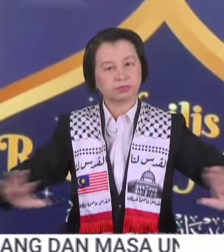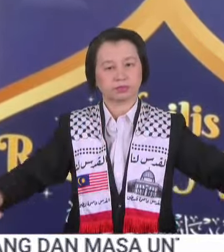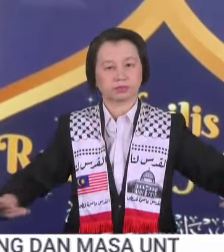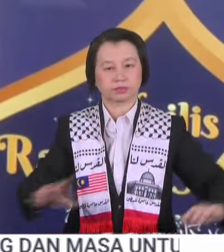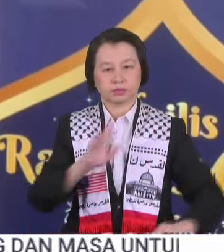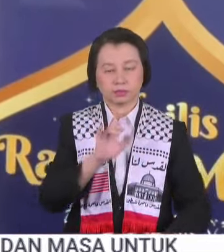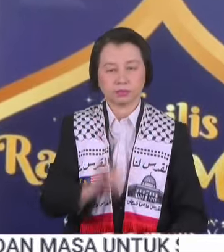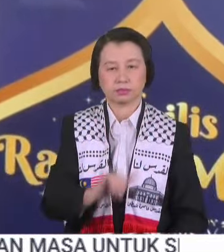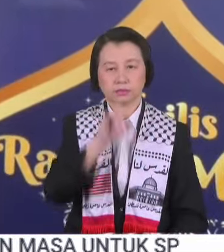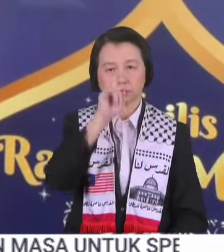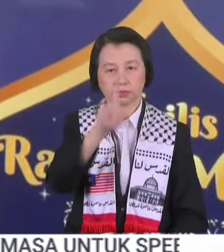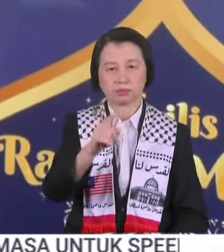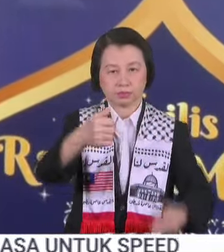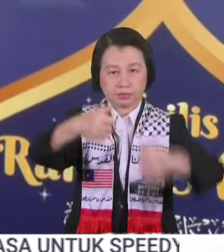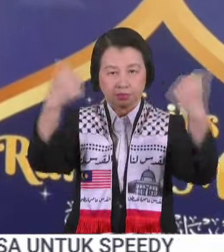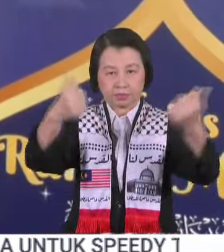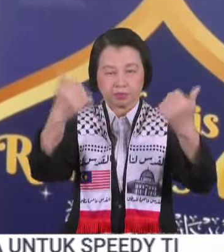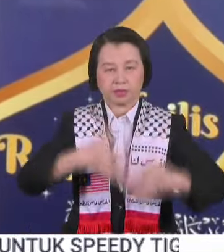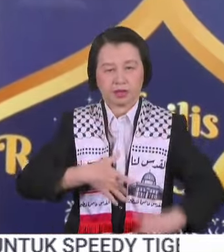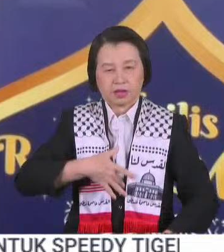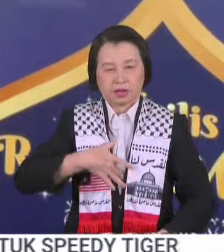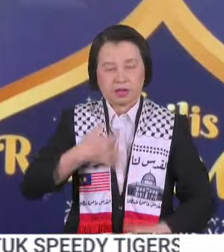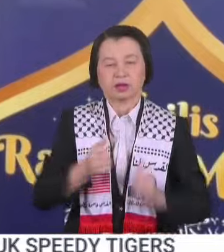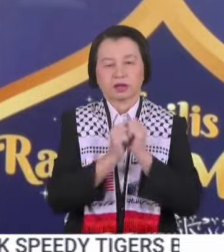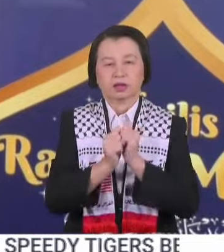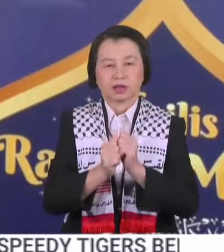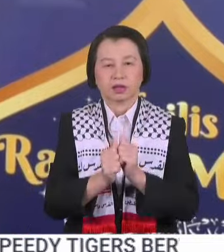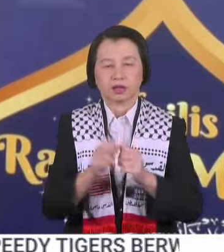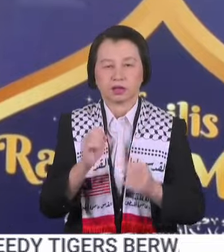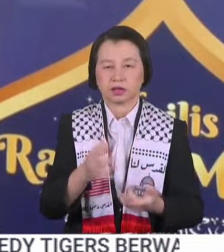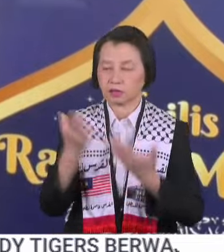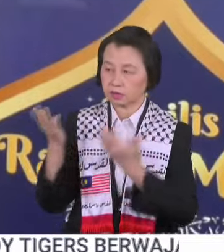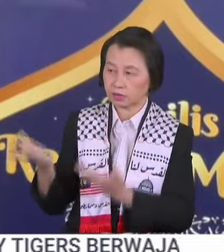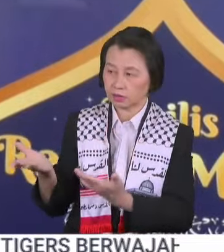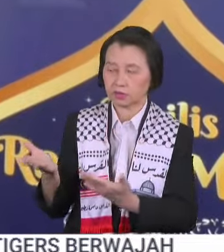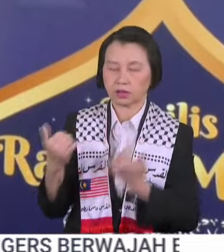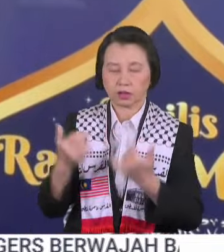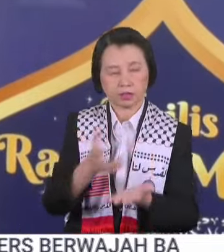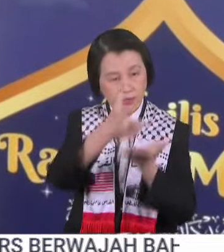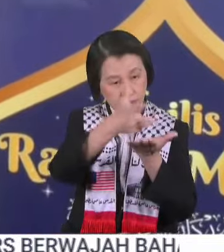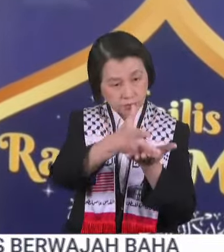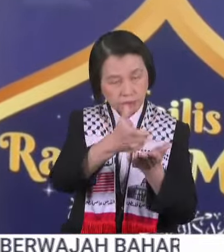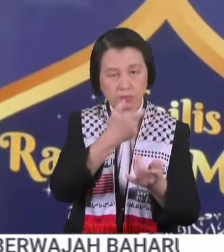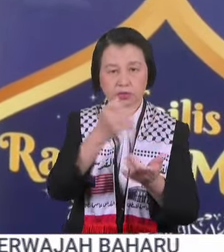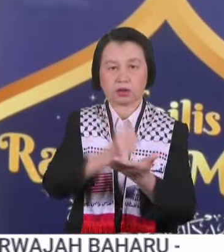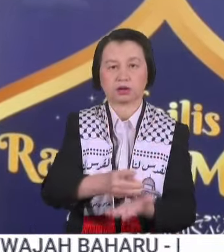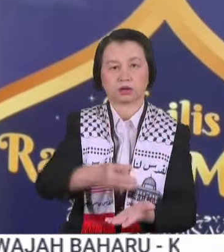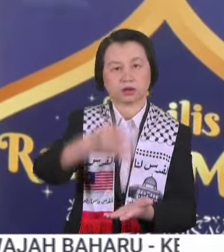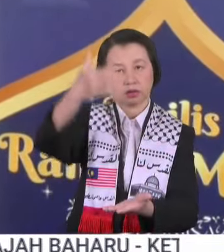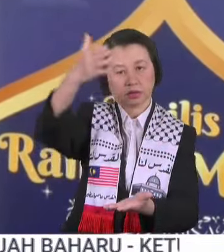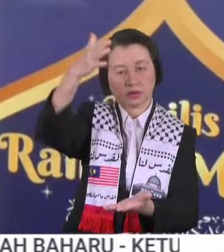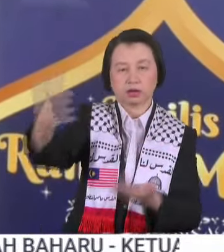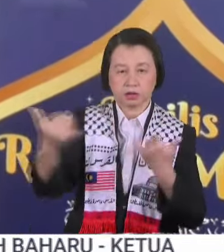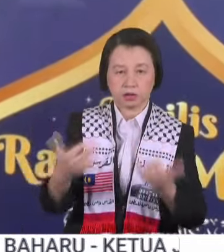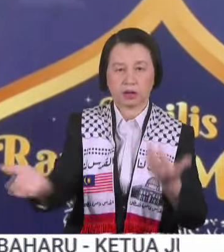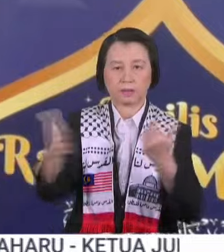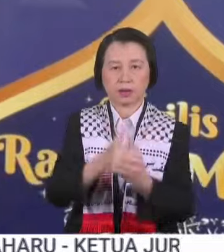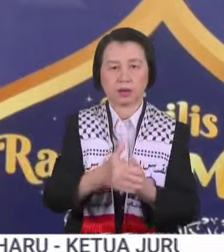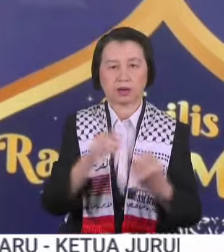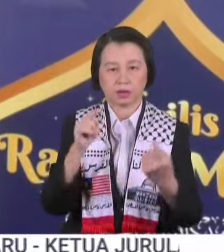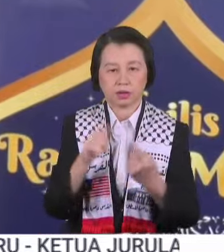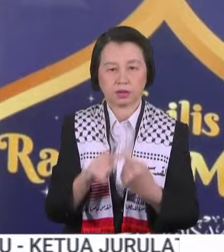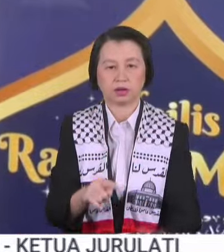Yang pasti, Aidilfitri dirasai bersama. Untuk itu, saya Amin Fauzi, lintas langsung dari Dataran Merdeka, kembali ke rakan